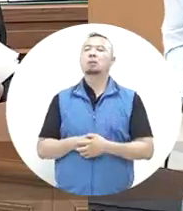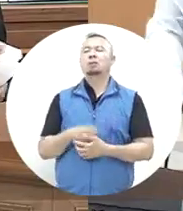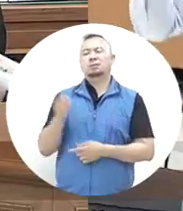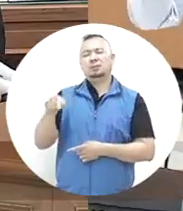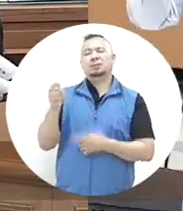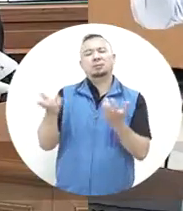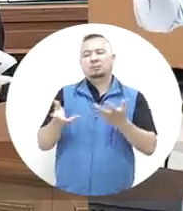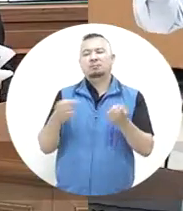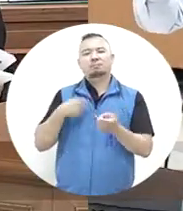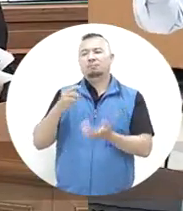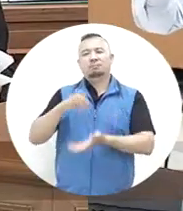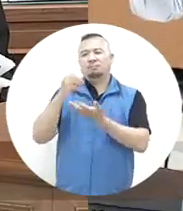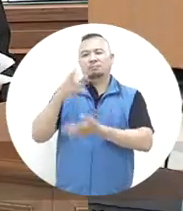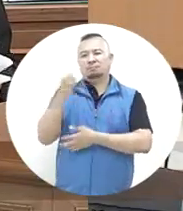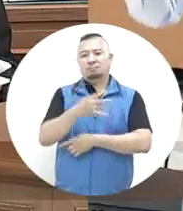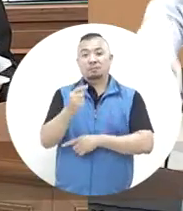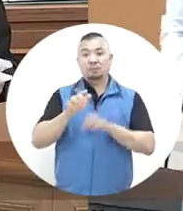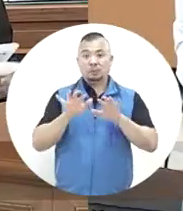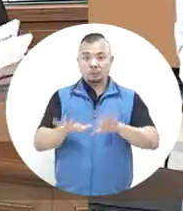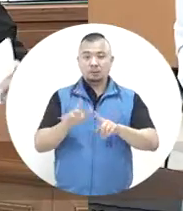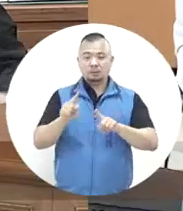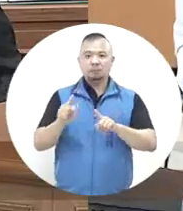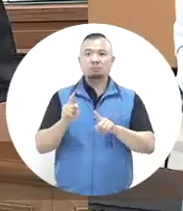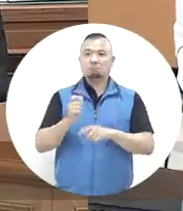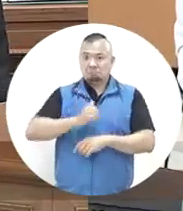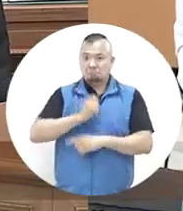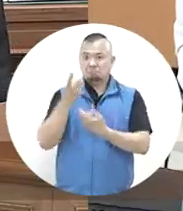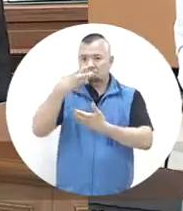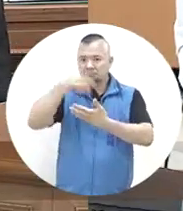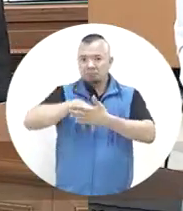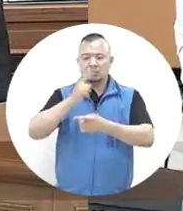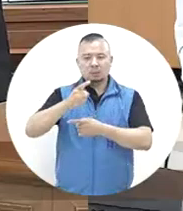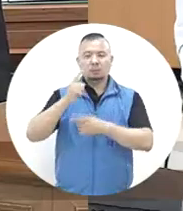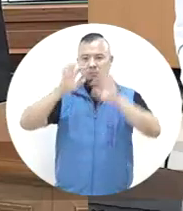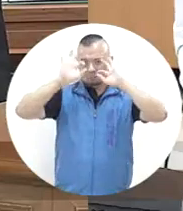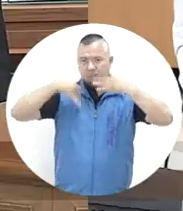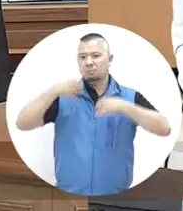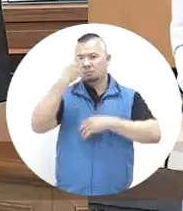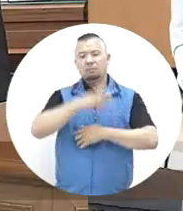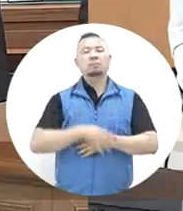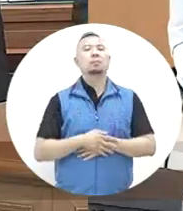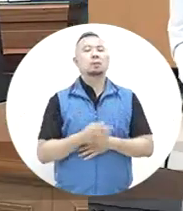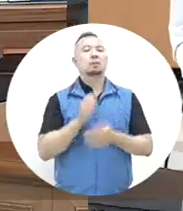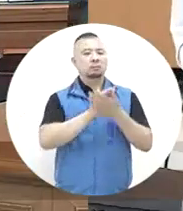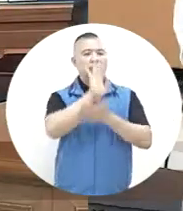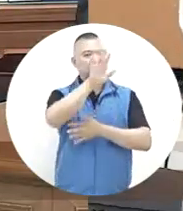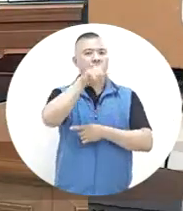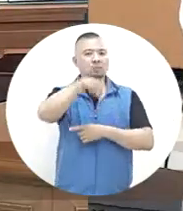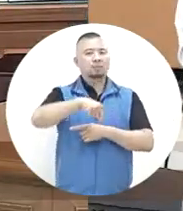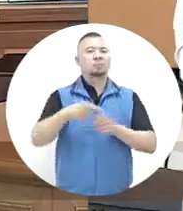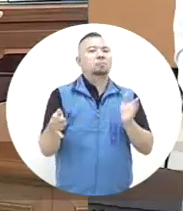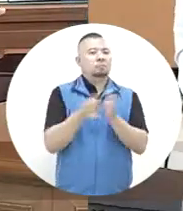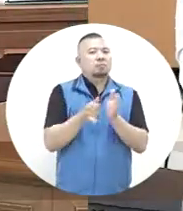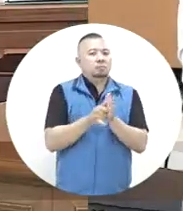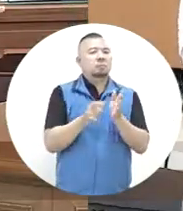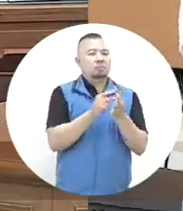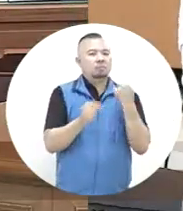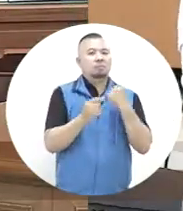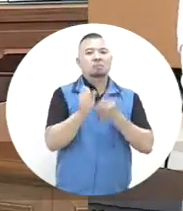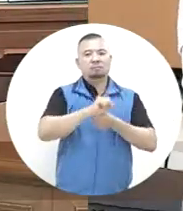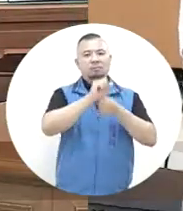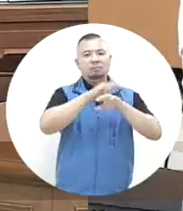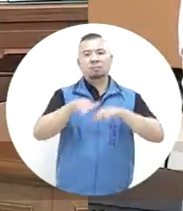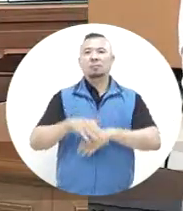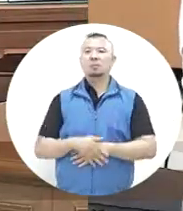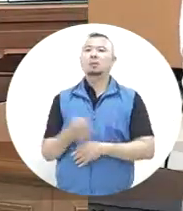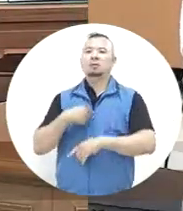多次。那现在已经正式纳入了，你们真的要好好的去检讨一下。 这个公车到时候绝对会更增加运量。 好，那这样子哈，我